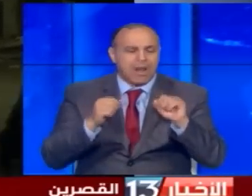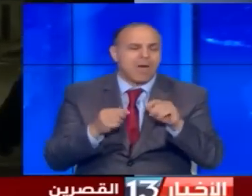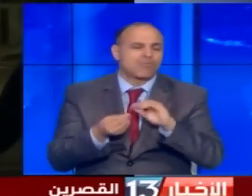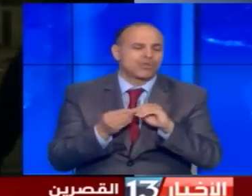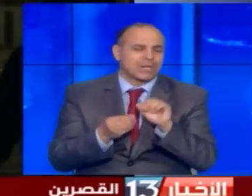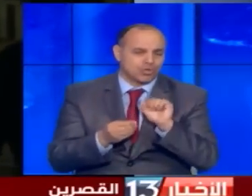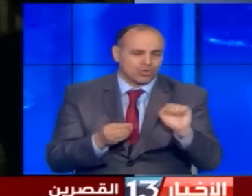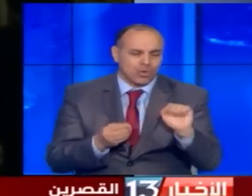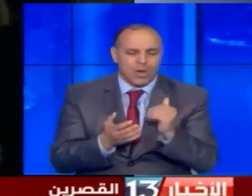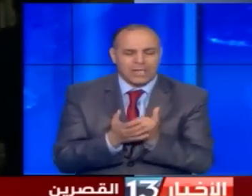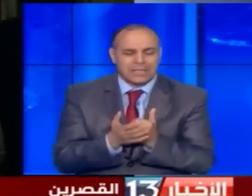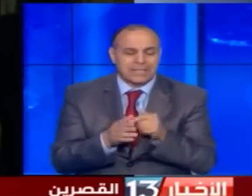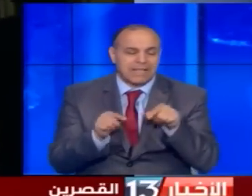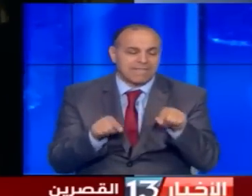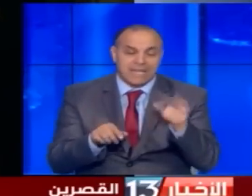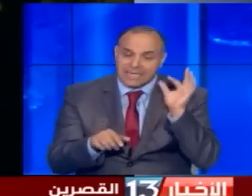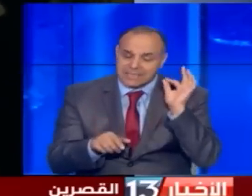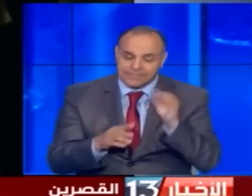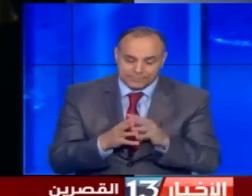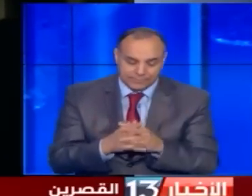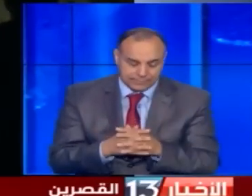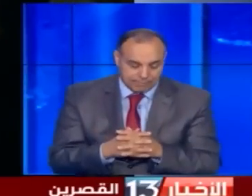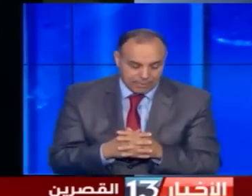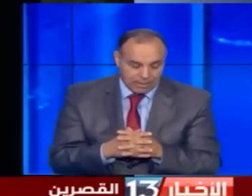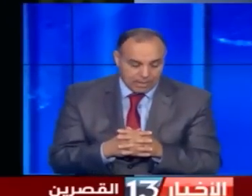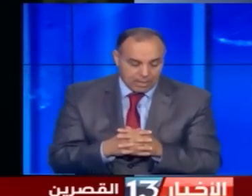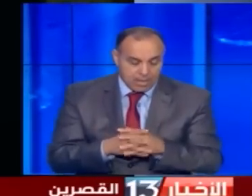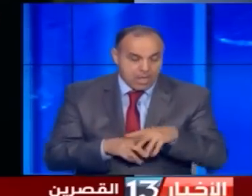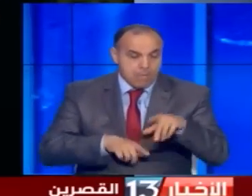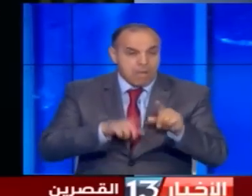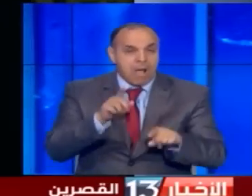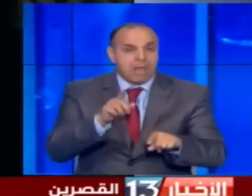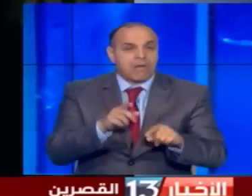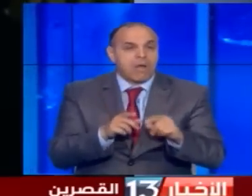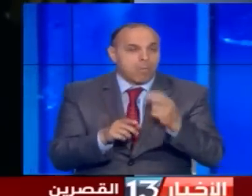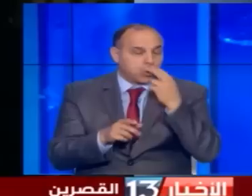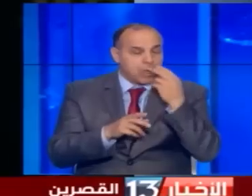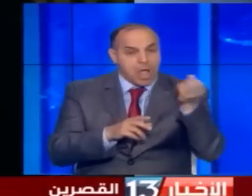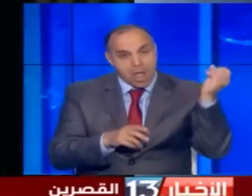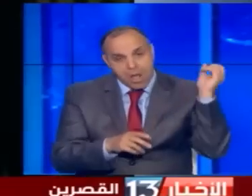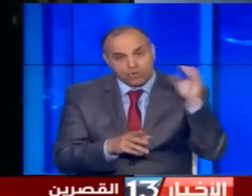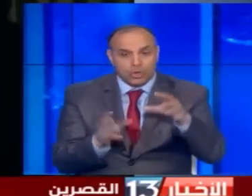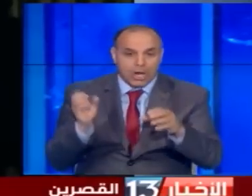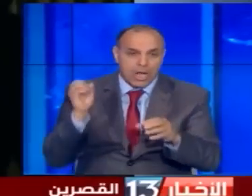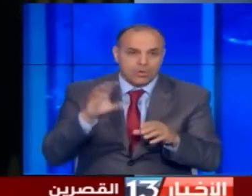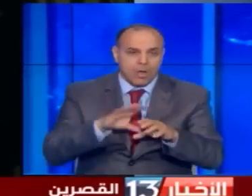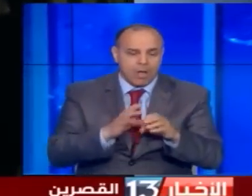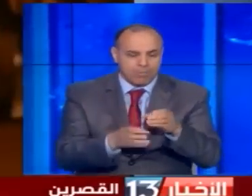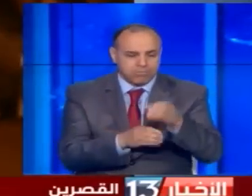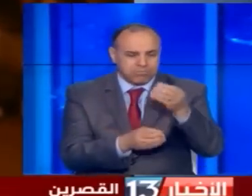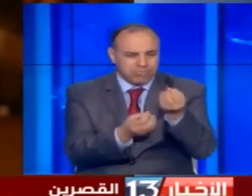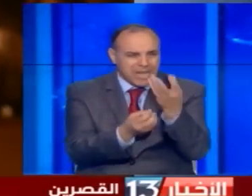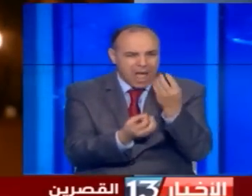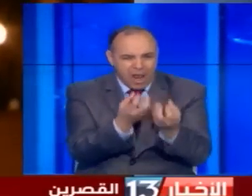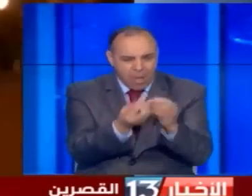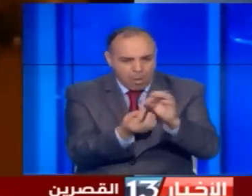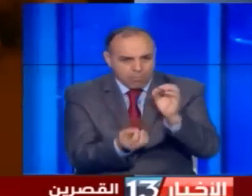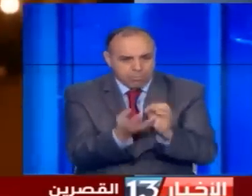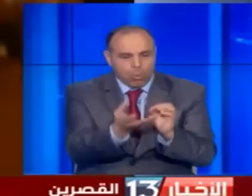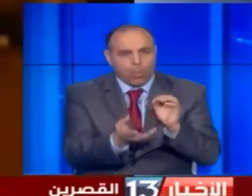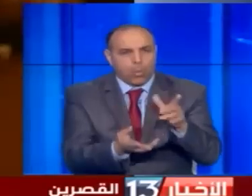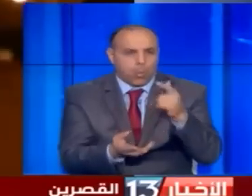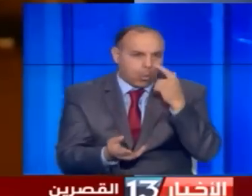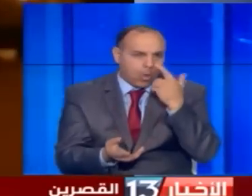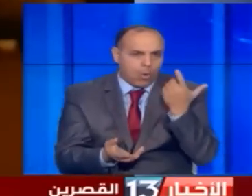الاجتماعي والاقتصادي هناك. وقد عمد البعض إلى رشق أعوان الأمن بالحجارة والزجاجات الحارقة، ما اضطرهم